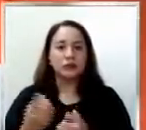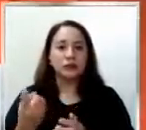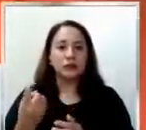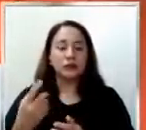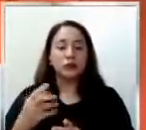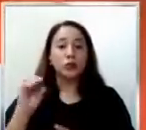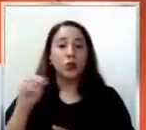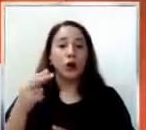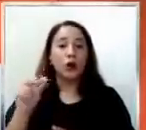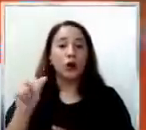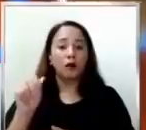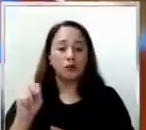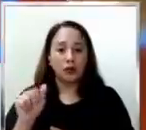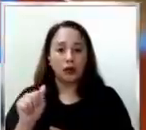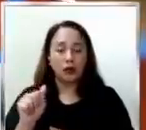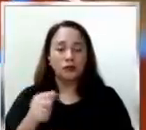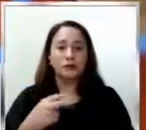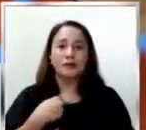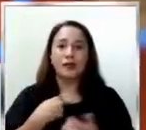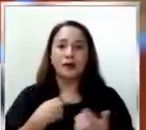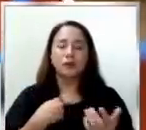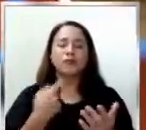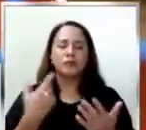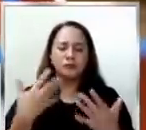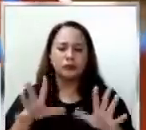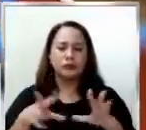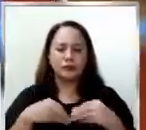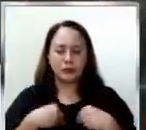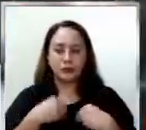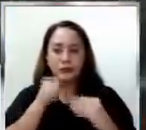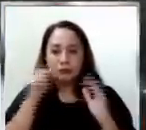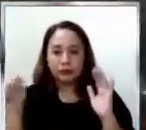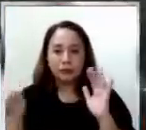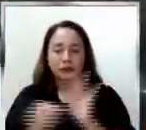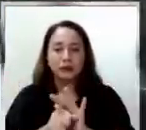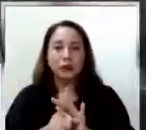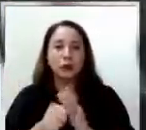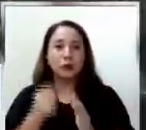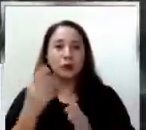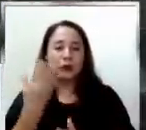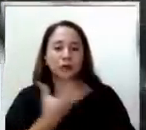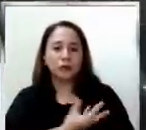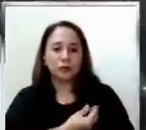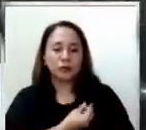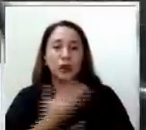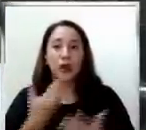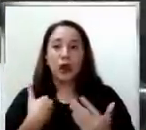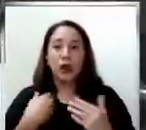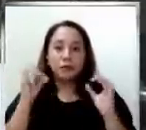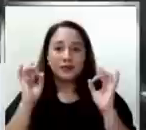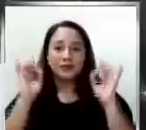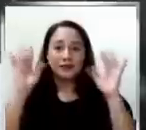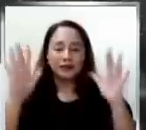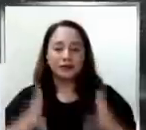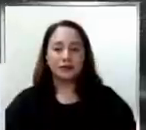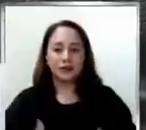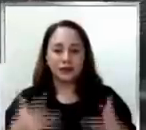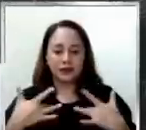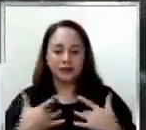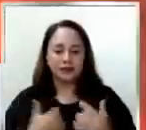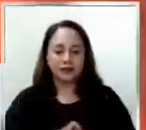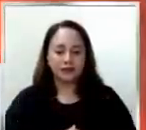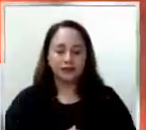naipit, pero wala, tanggap ko naman yun. Nagtago mo na siya dala ng matinding takot dahil may mga bantaraw sa kanyang buhay. So saan po kayo